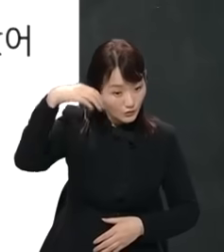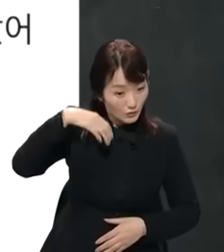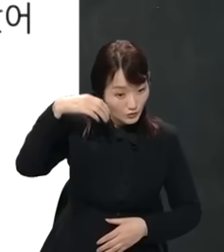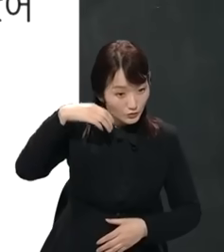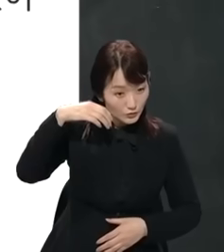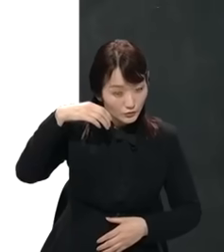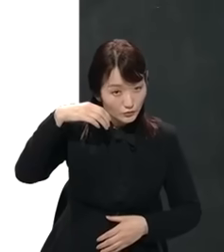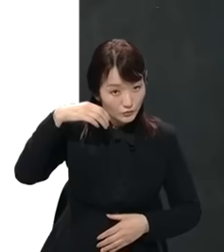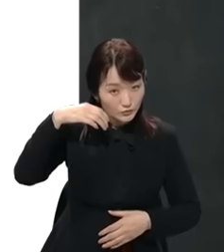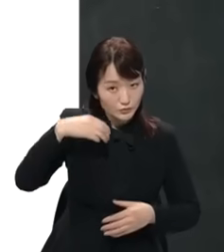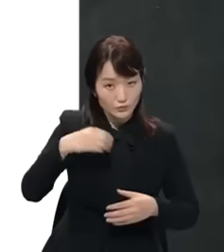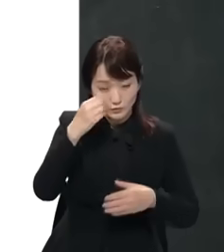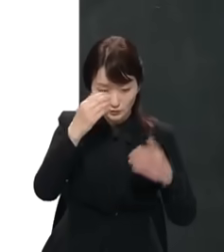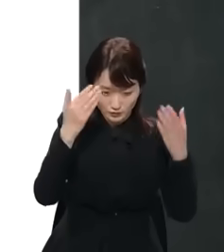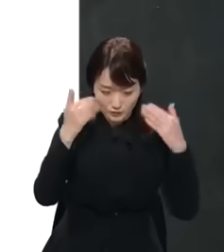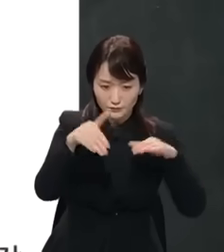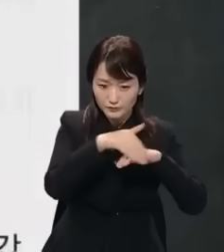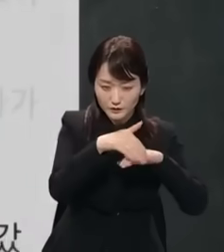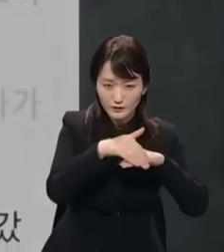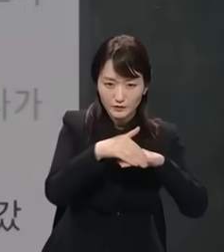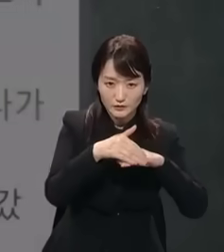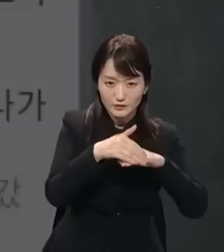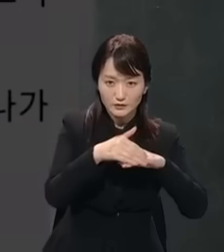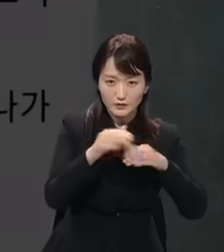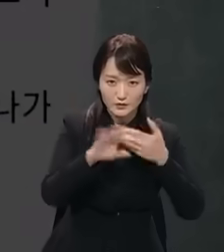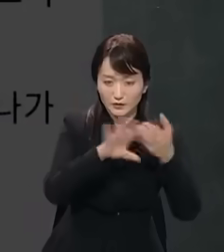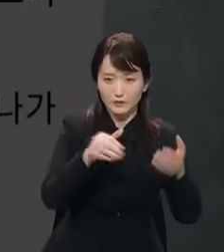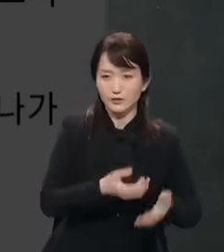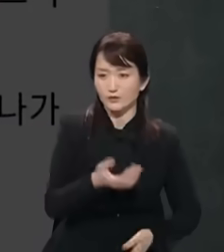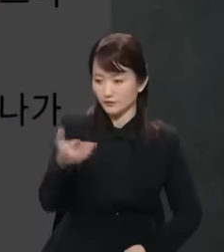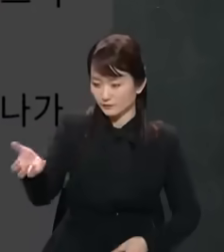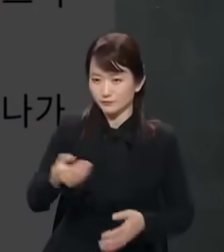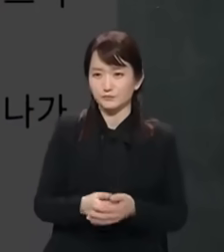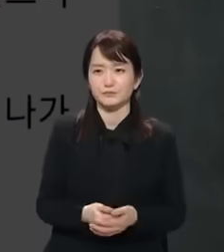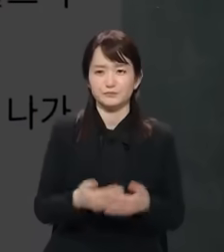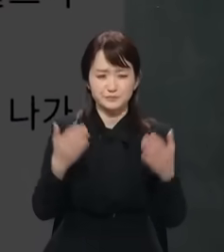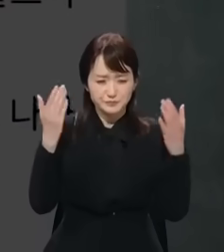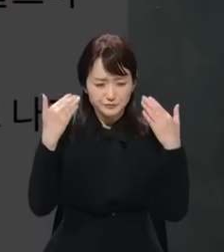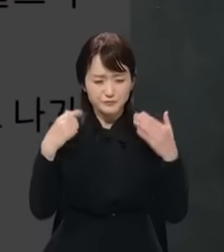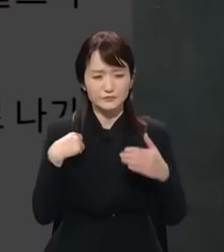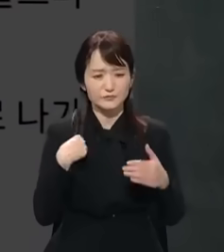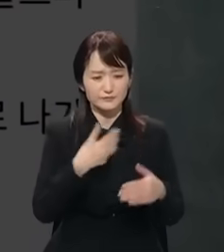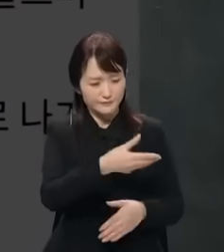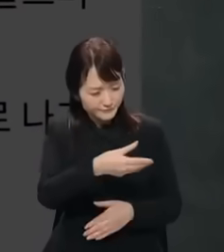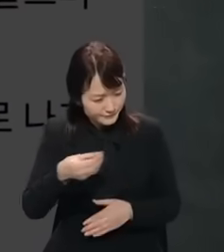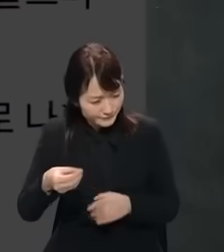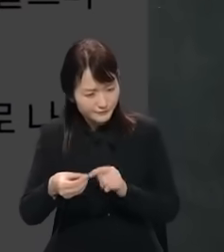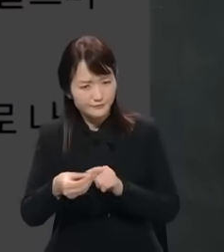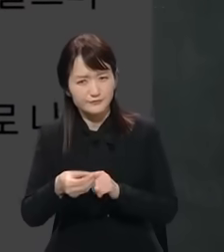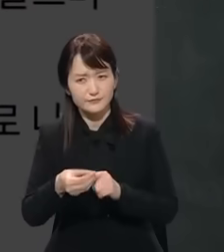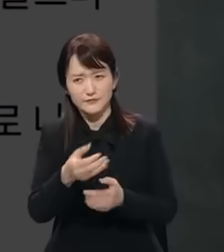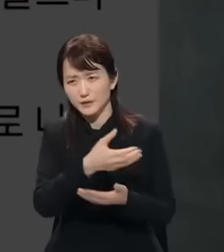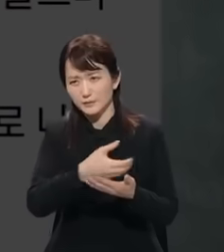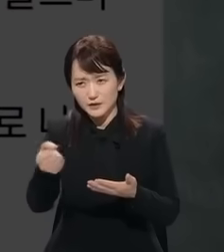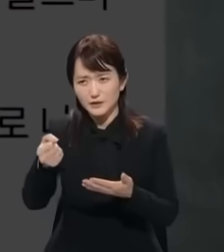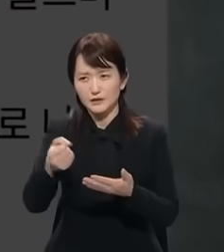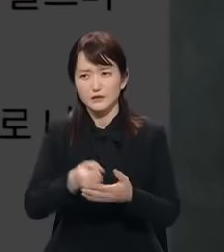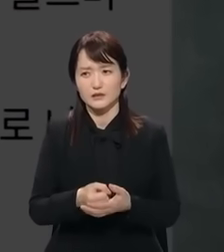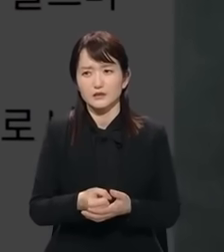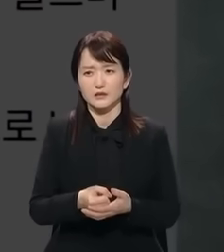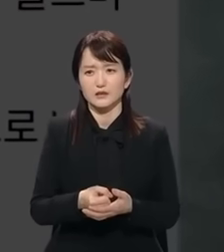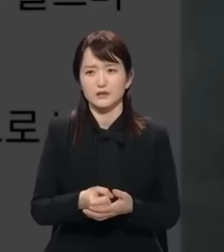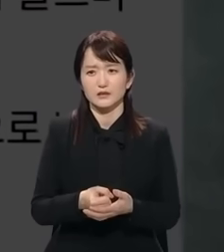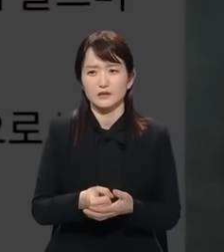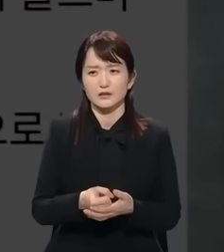전종서 툭하면 애들 체육 복이나 교복 훔치거나 빼앗았다 안 주면 욕하고 또 괴롭힘의 대상이 됐다 이렇게 주장을 합니다